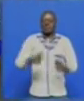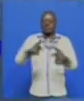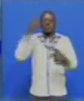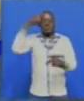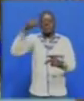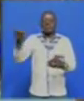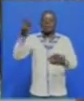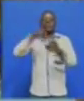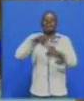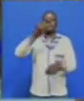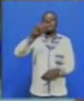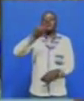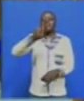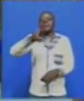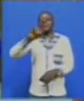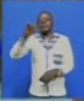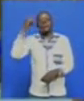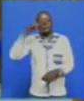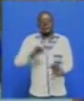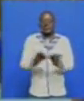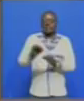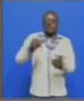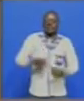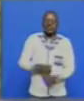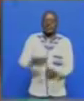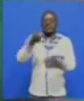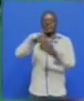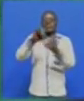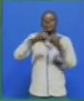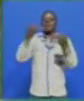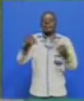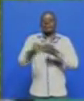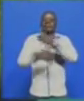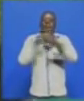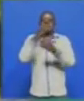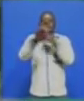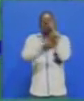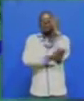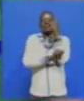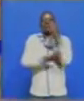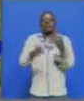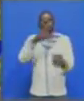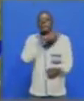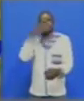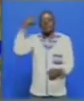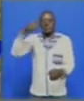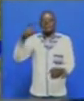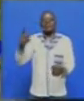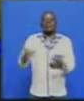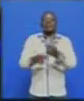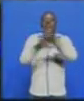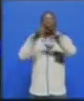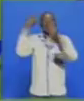patriarcat. Explication à suivre dans ce journal. À l'international, Cristiano Ronaldo est sacré Ballon d'Or